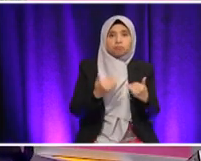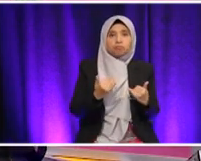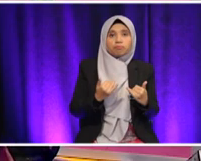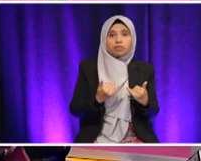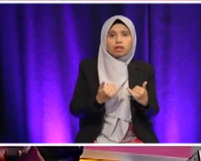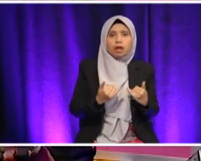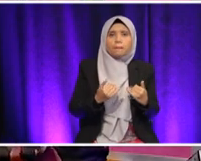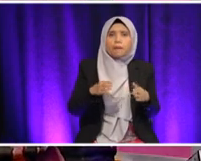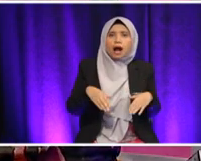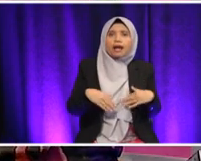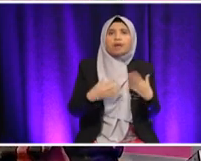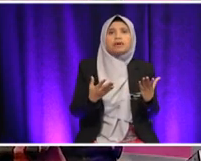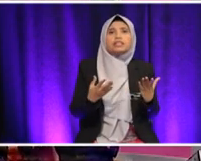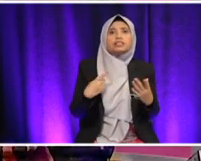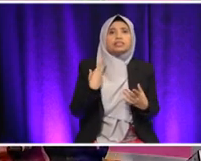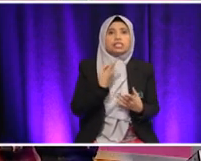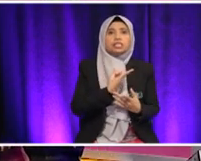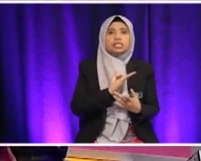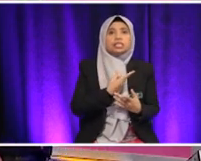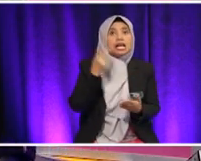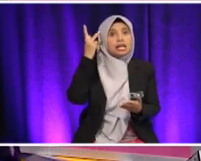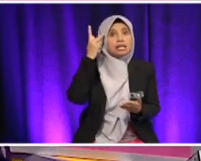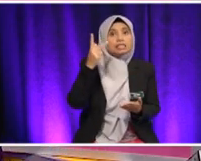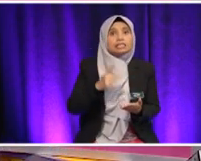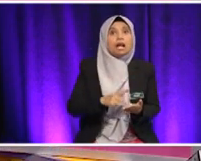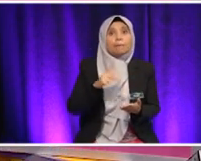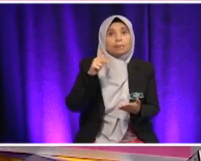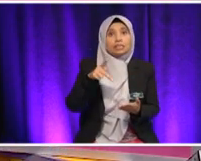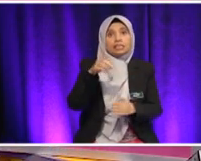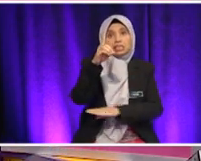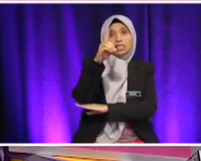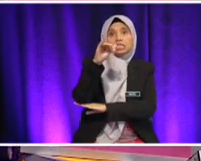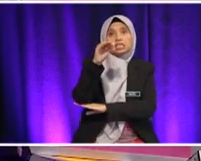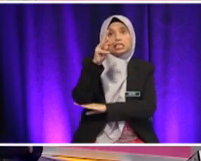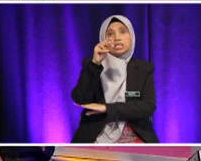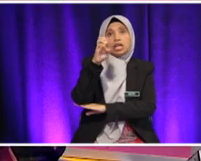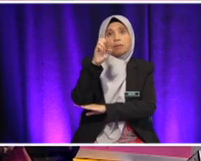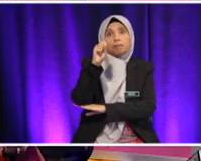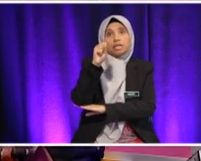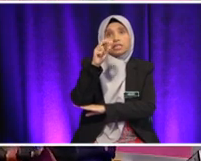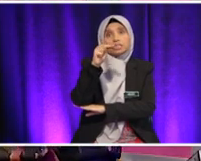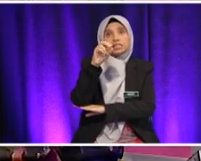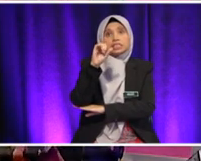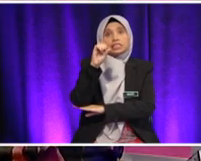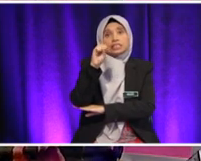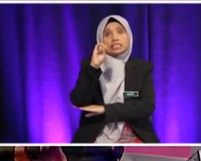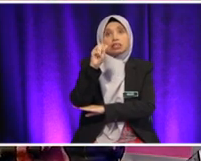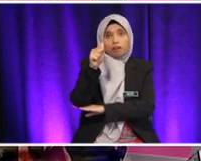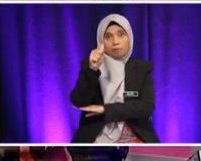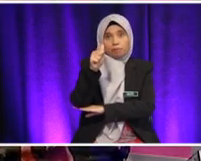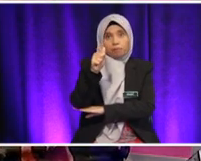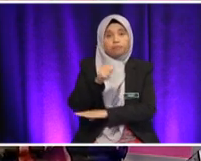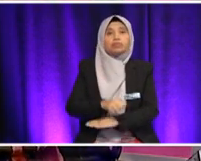bagaimana kita mengenal Posisi simtoh dimensial ada dua jenis ya